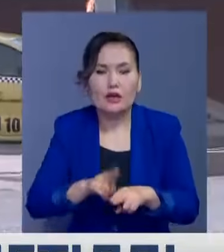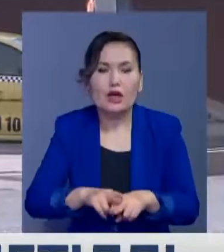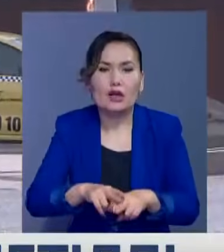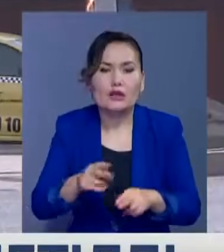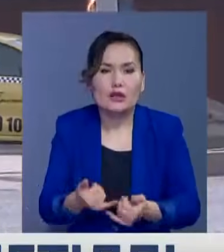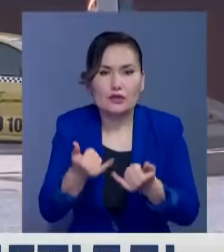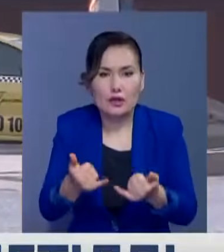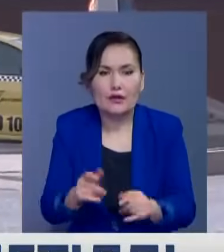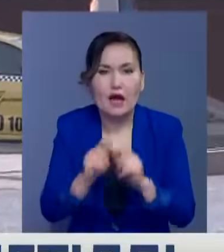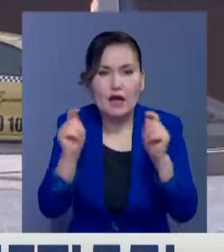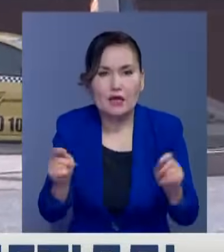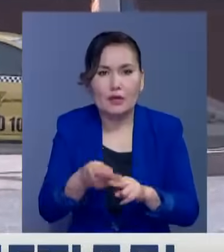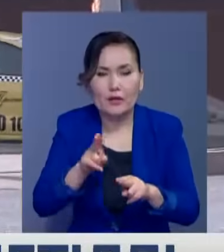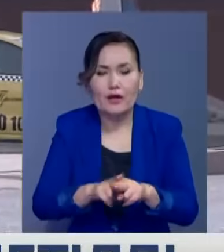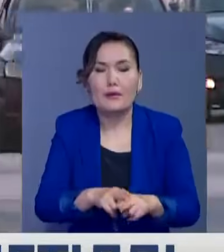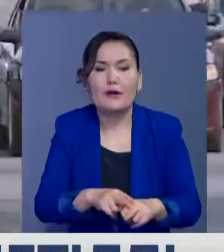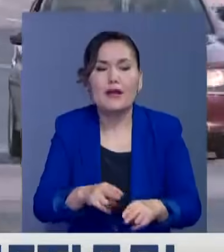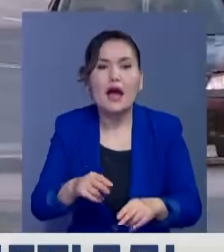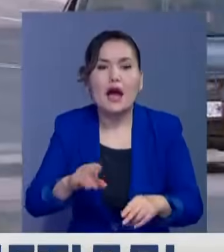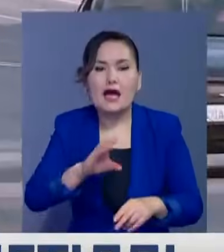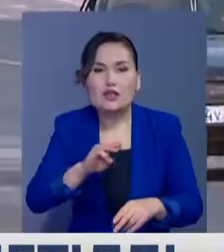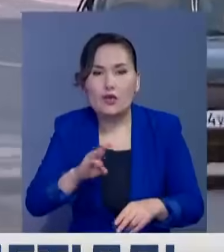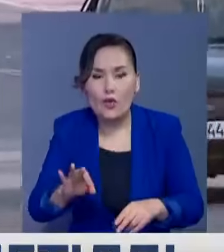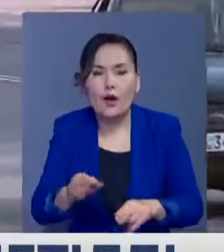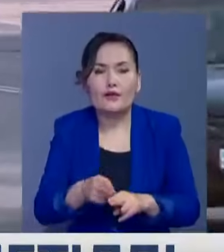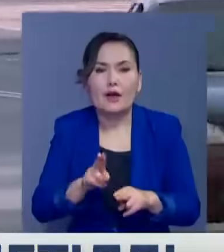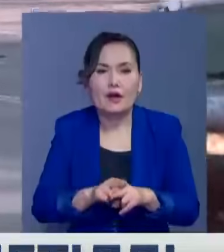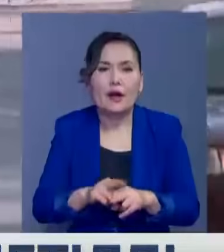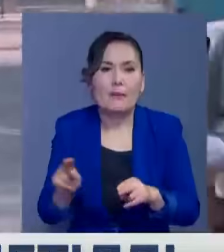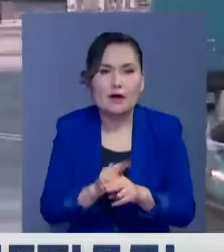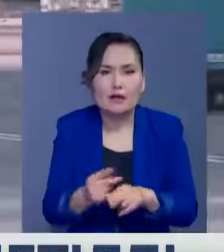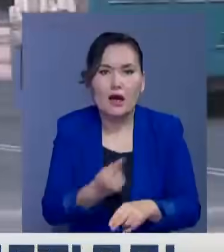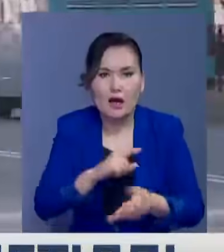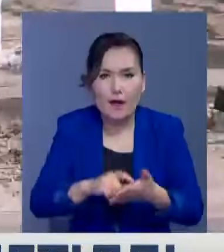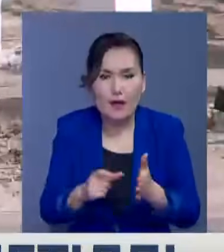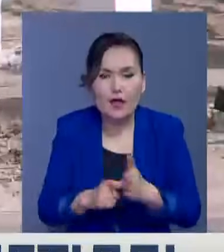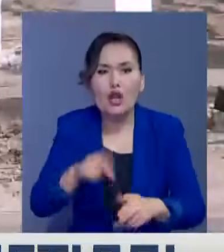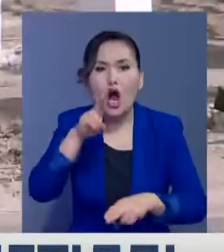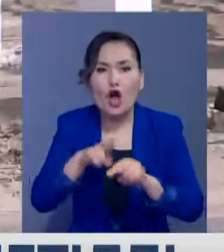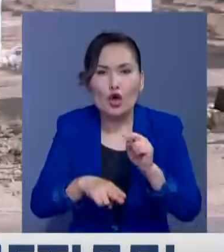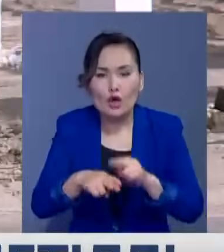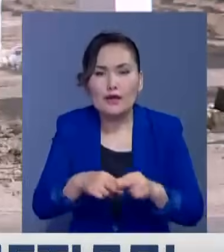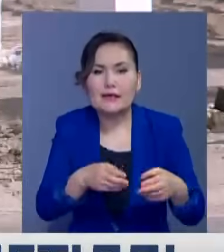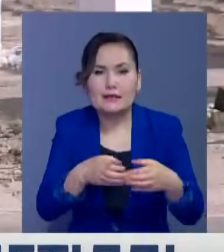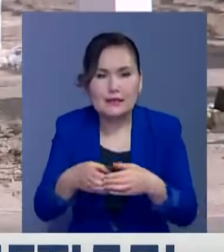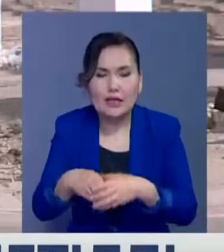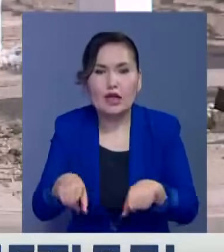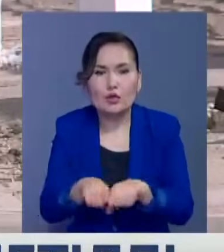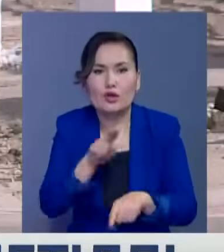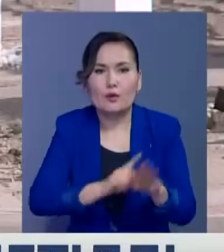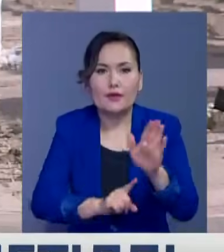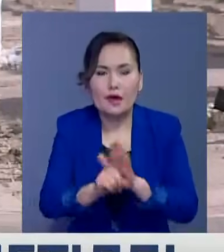ашты. Техникалық қызмет көрсету станциялары, дөңгелек жөндеу шеберханалары, құрылыс нысандары іске қосылды. Ауыл